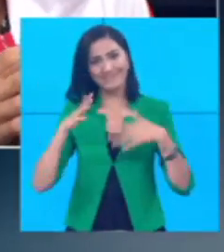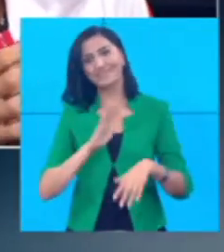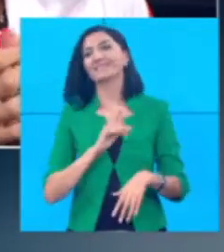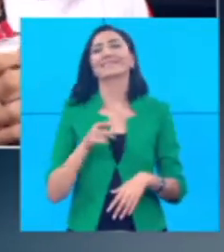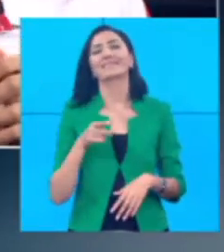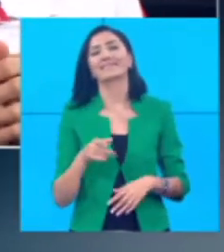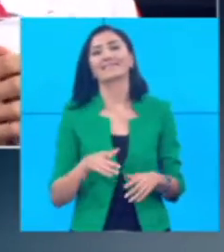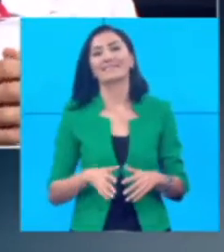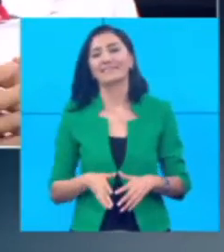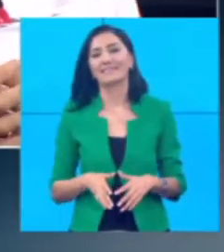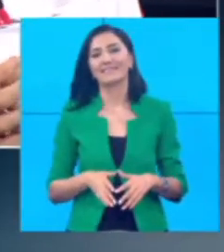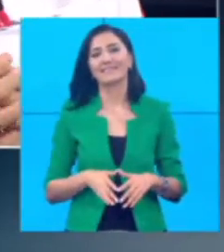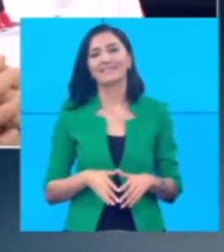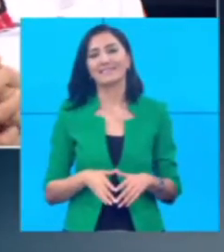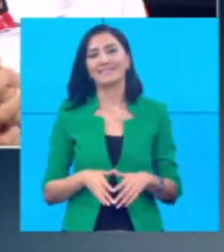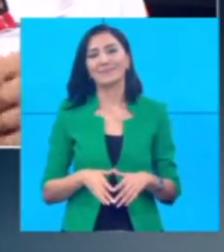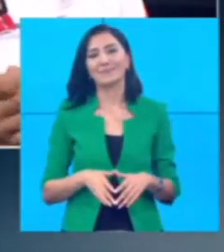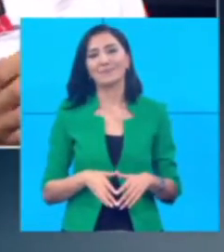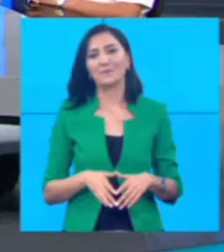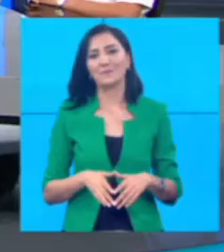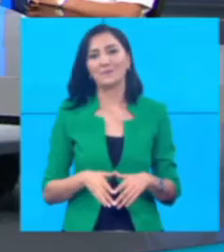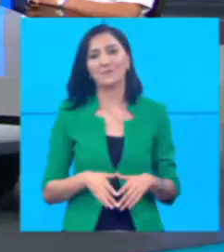terliyorum. Evet. İşte